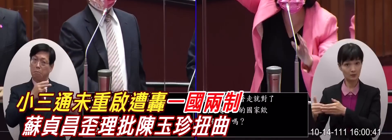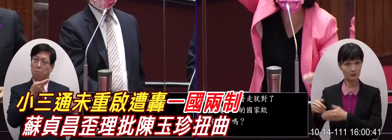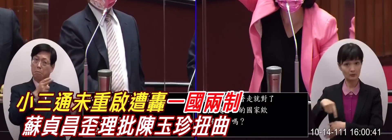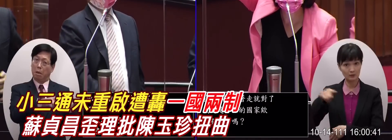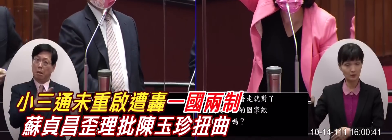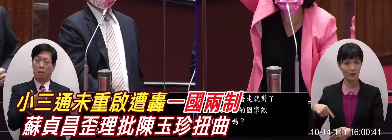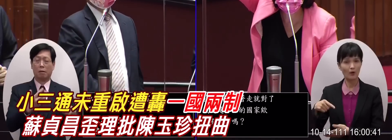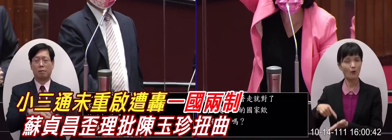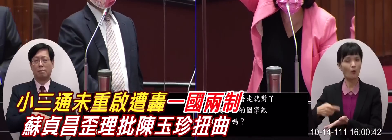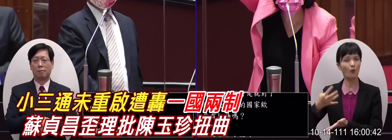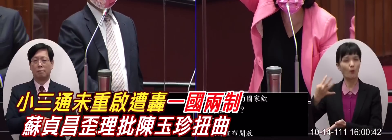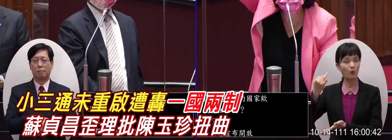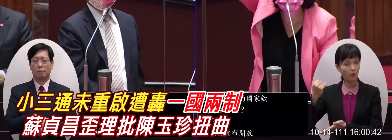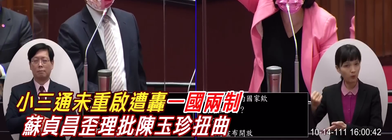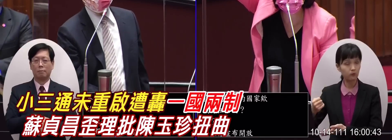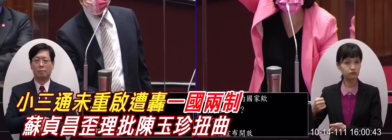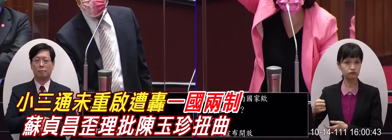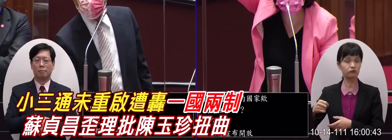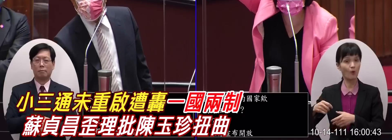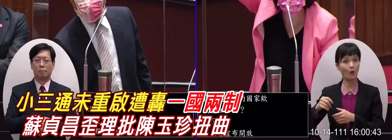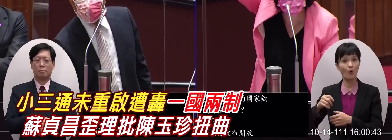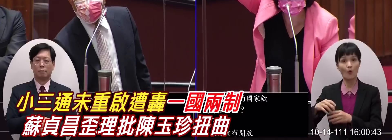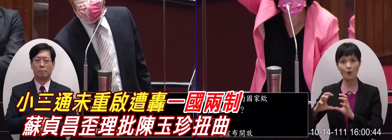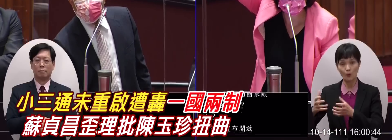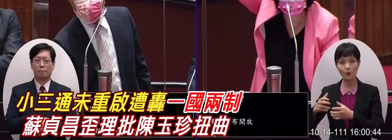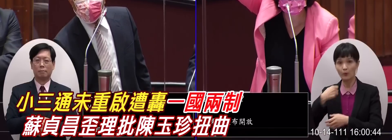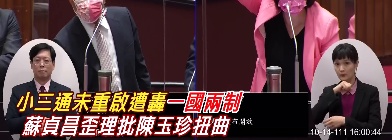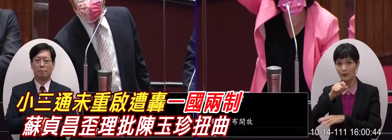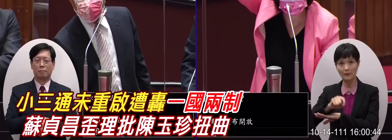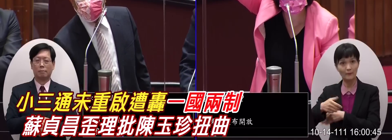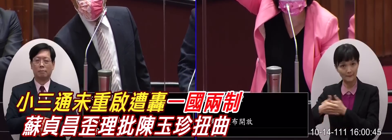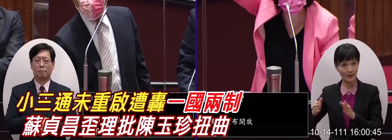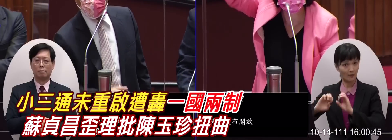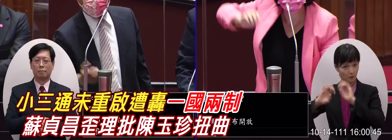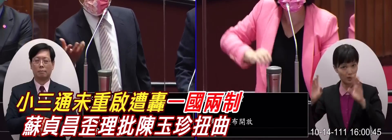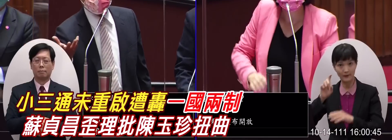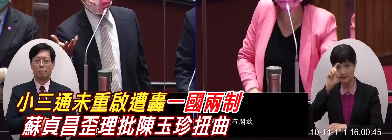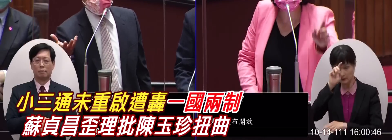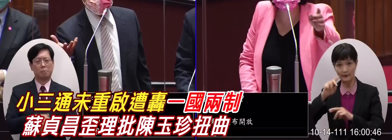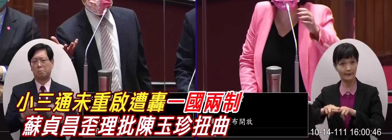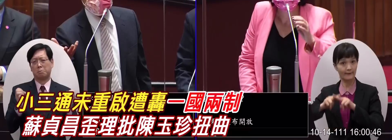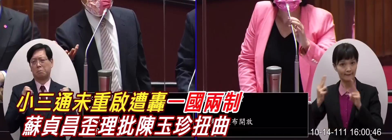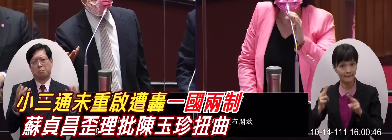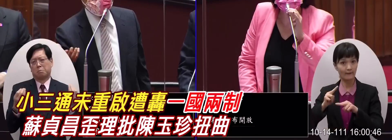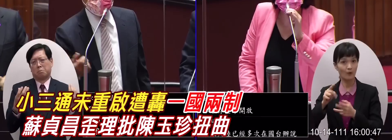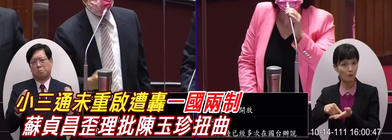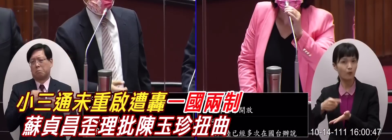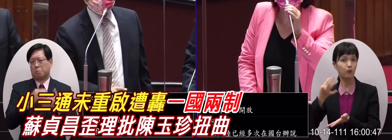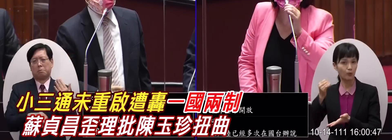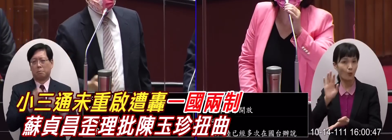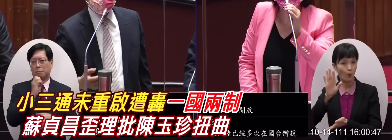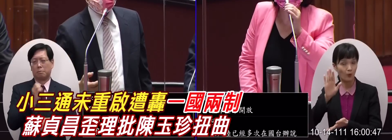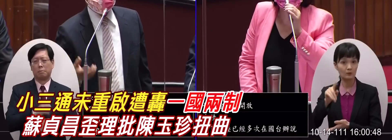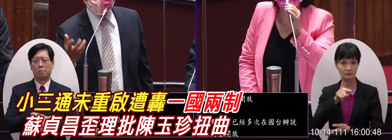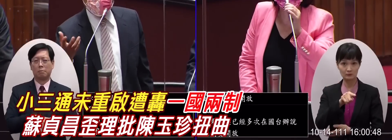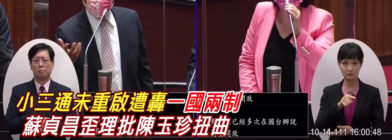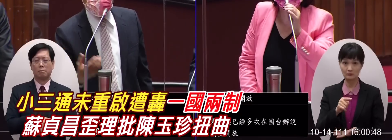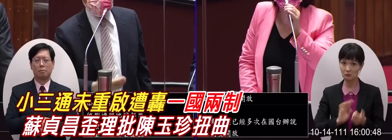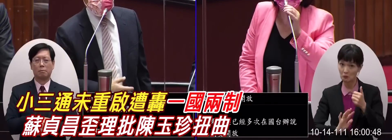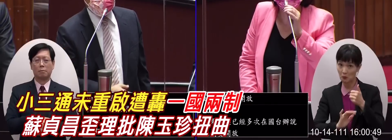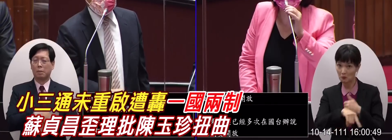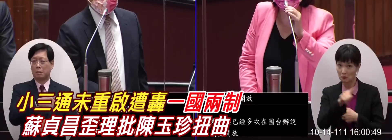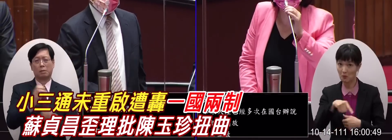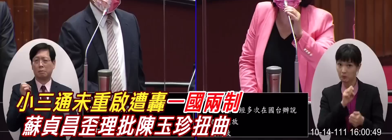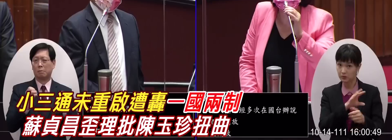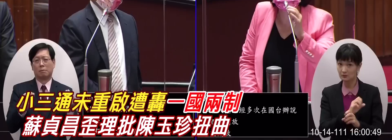多次，大陆已经多次在国台办说他们要开放，希望开放， 公开说的， 你没有幕僚帮你准备， 没有